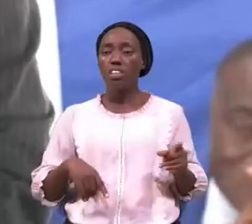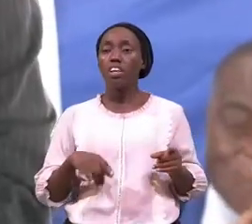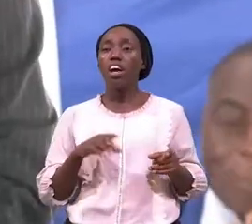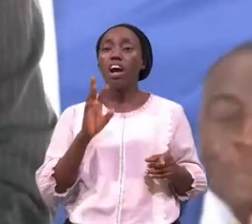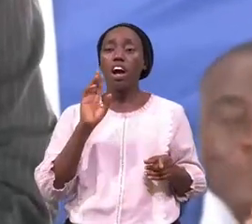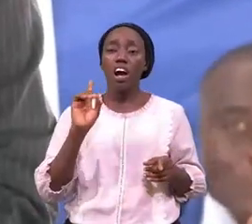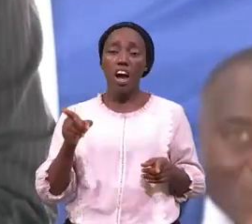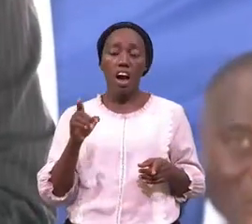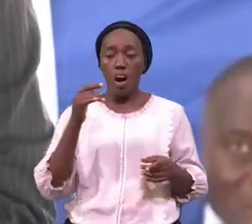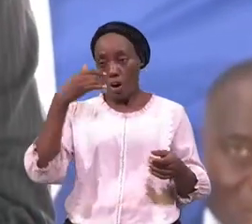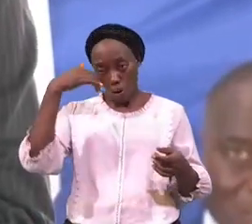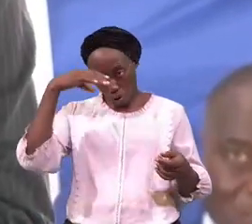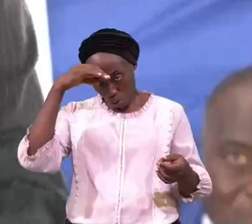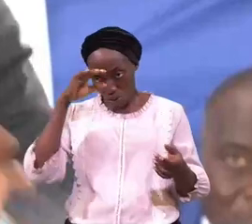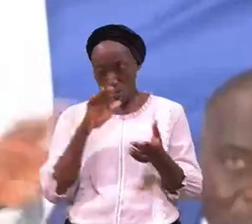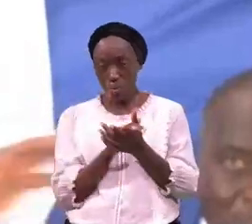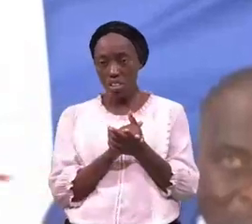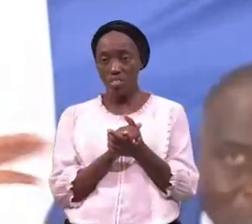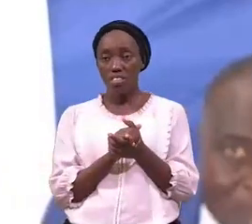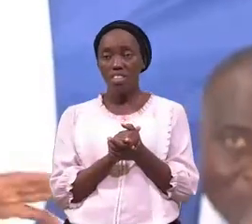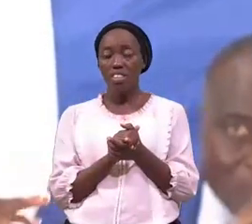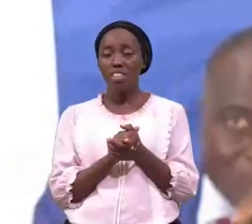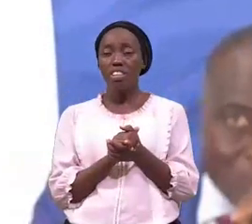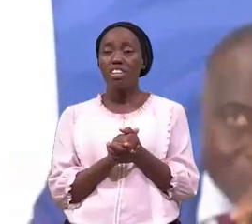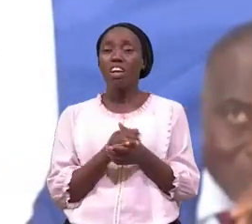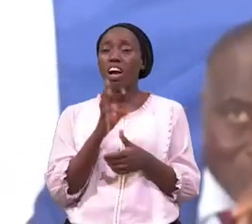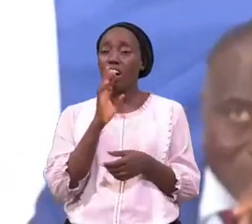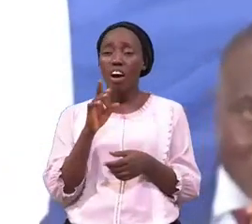Et mon mari, parce qu'elle s'est convertie, elle s'est mariée avant de se convertir.